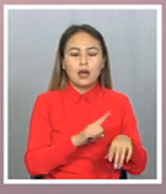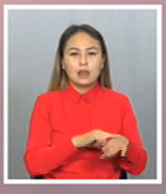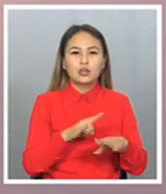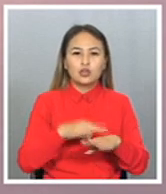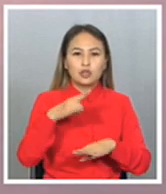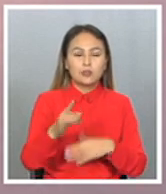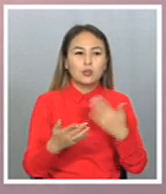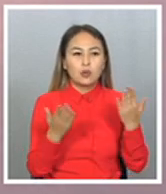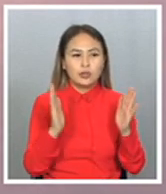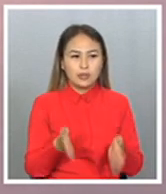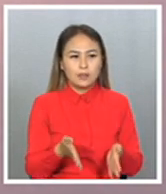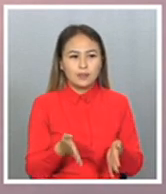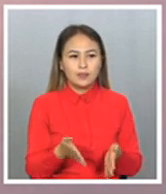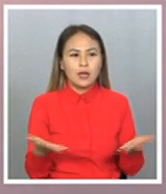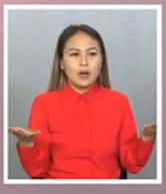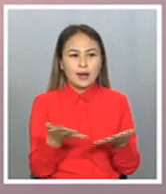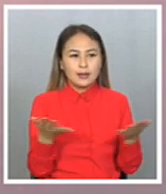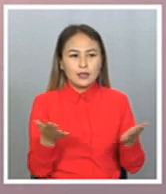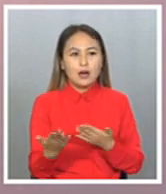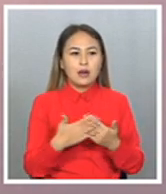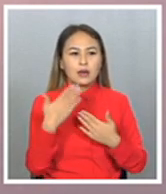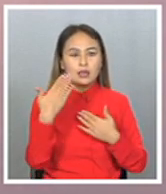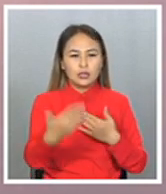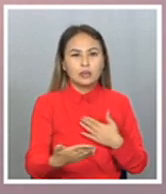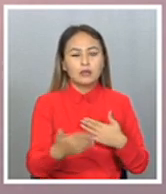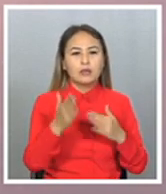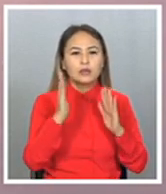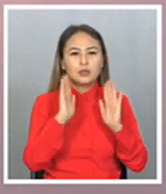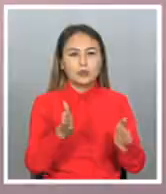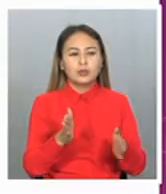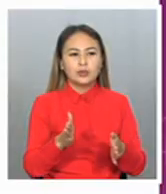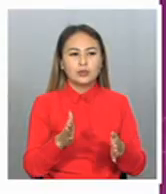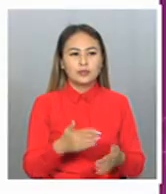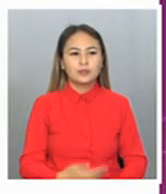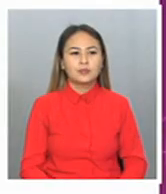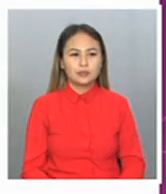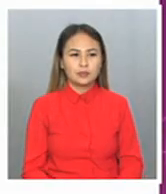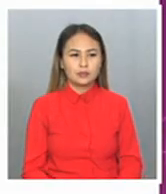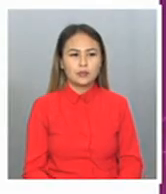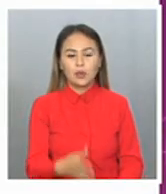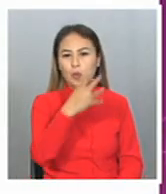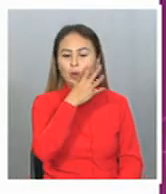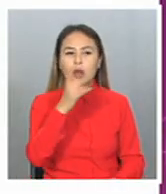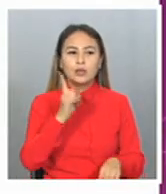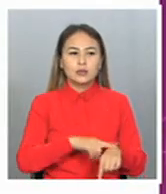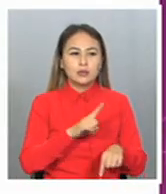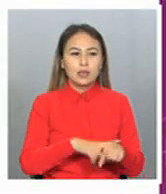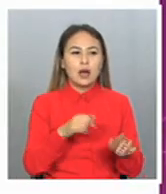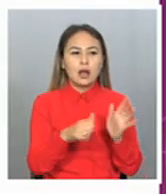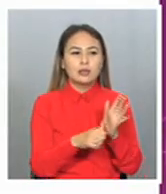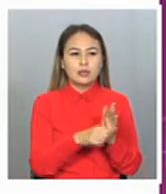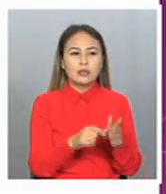болса, қандай арақашықтықты ұшып өте алады? Уақыты 6